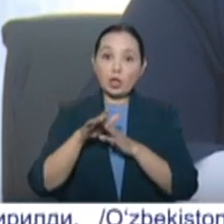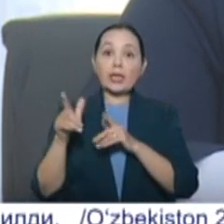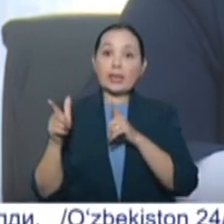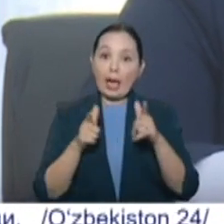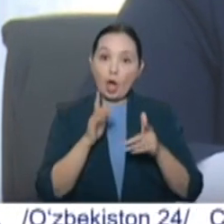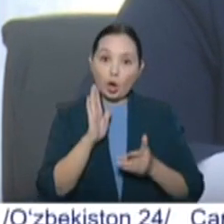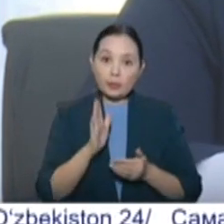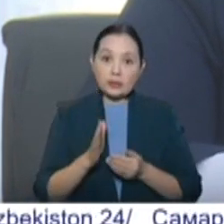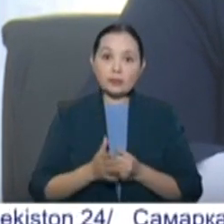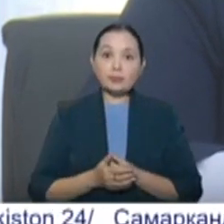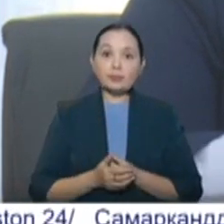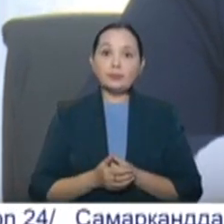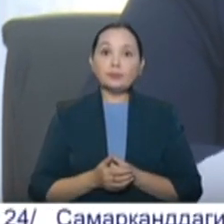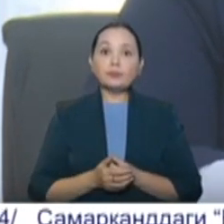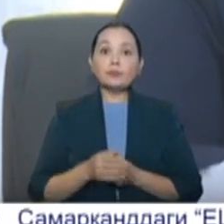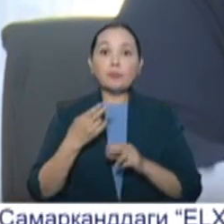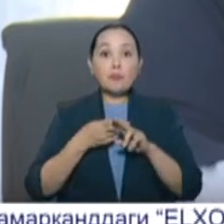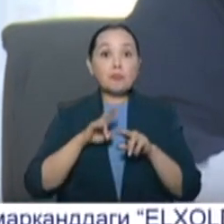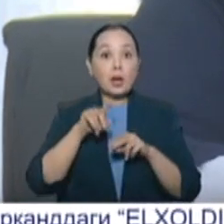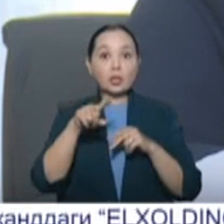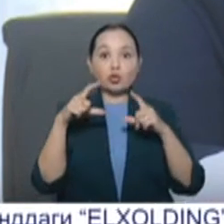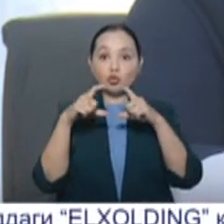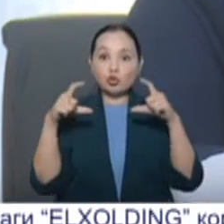Тайормза. Машу, чипта,